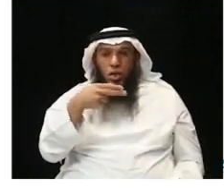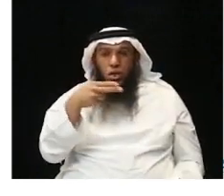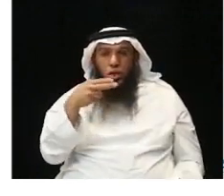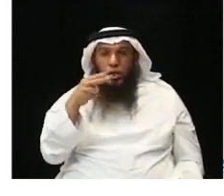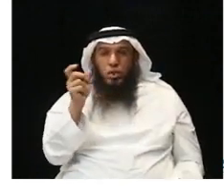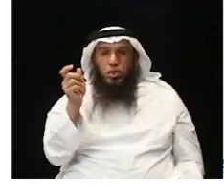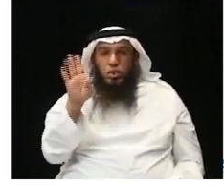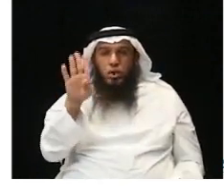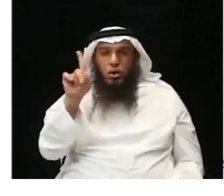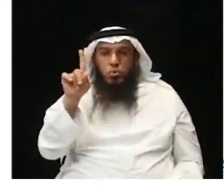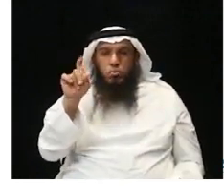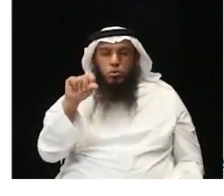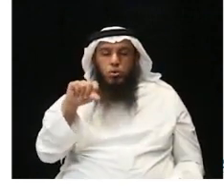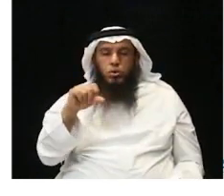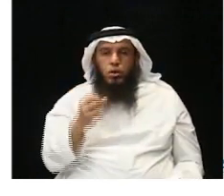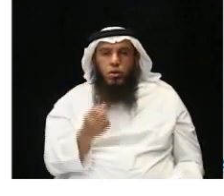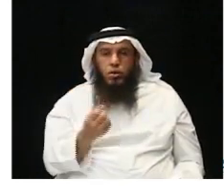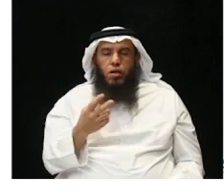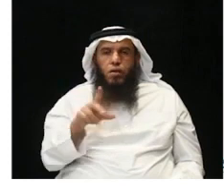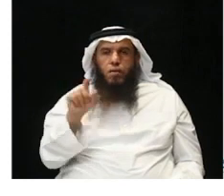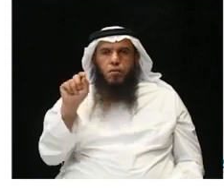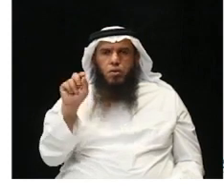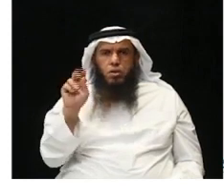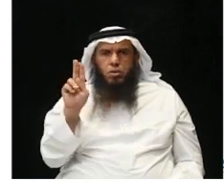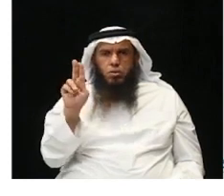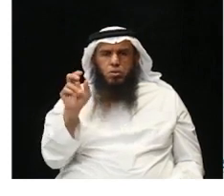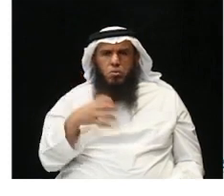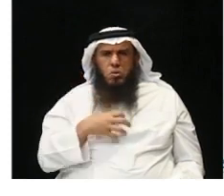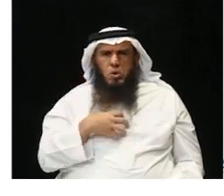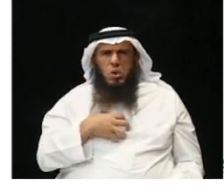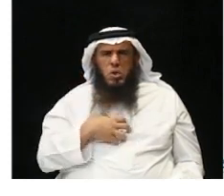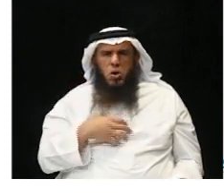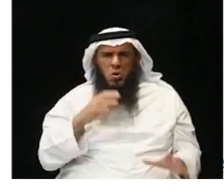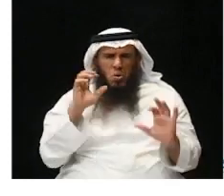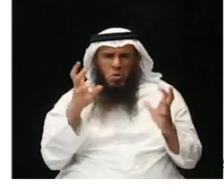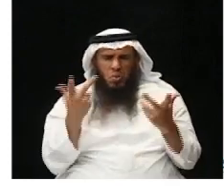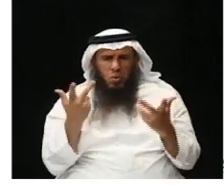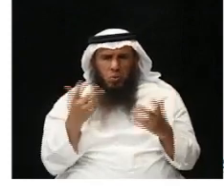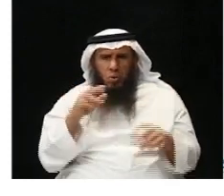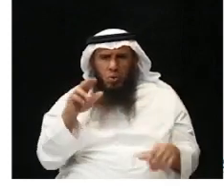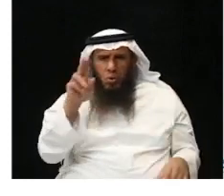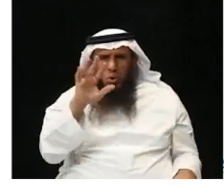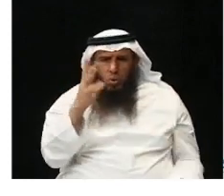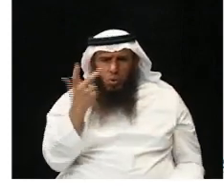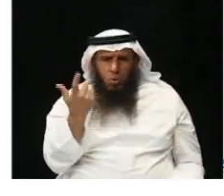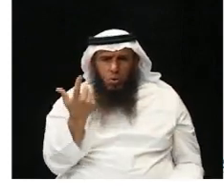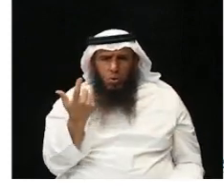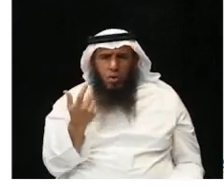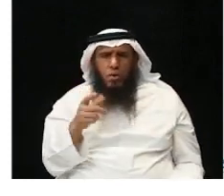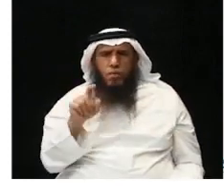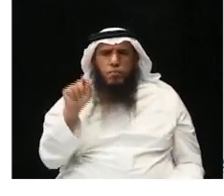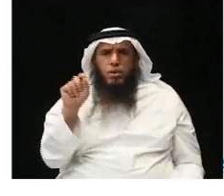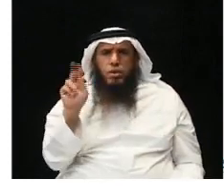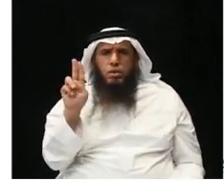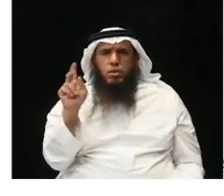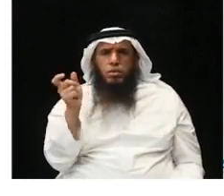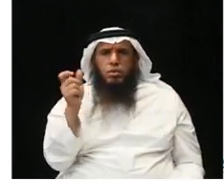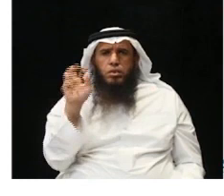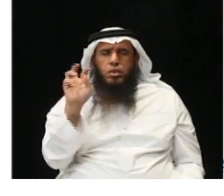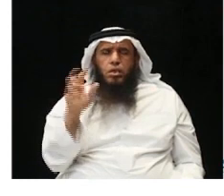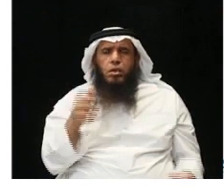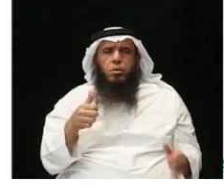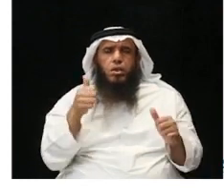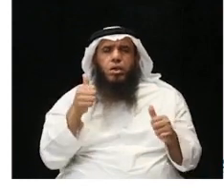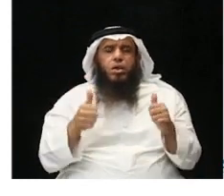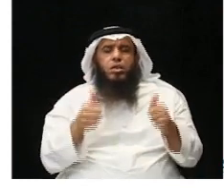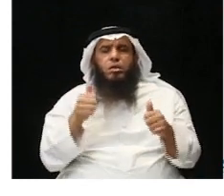الموضوع الأول الفتنة والموقف منها. السؤال الذي يهمك الآن، ما معنى الفتنة؟ الفتنة أو الابتلاء